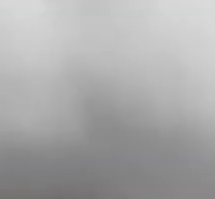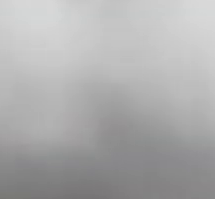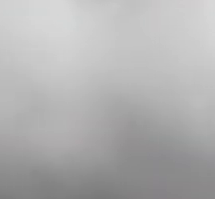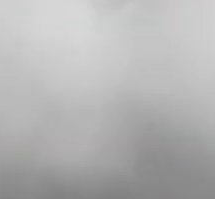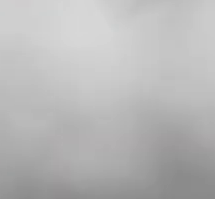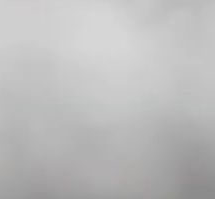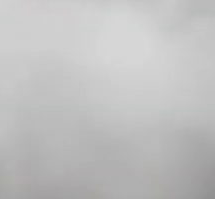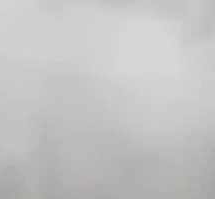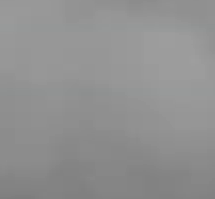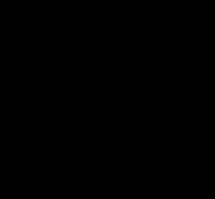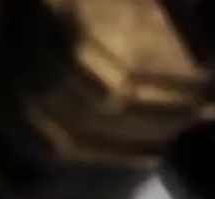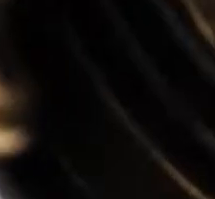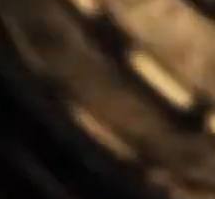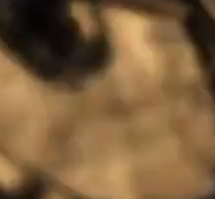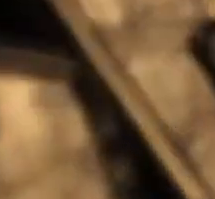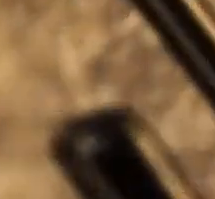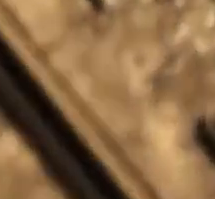Kutora Wakeo,